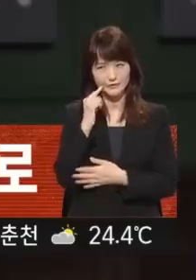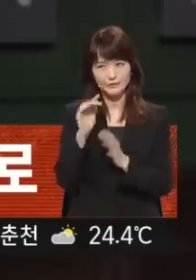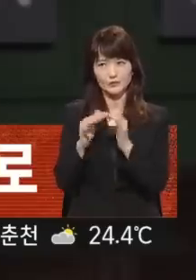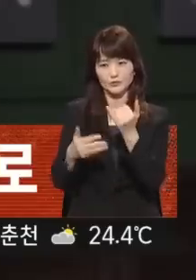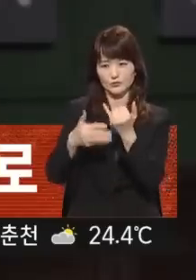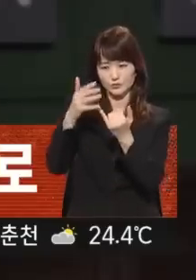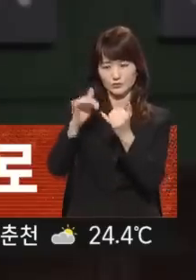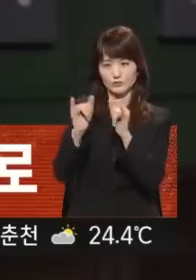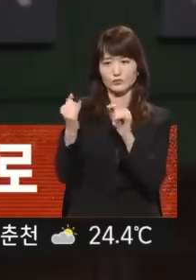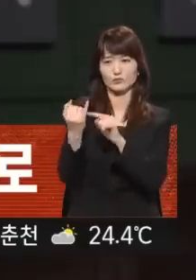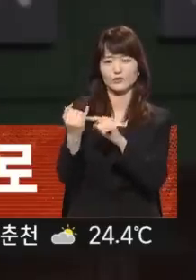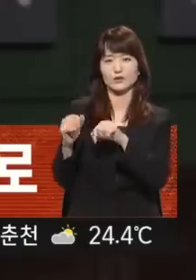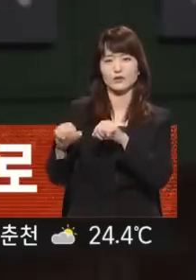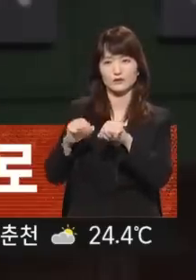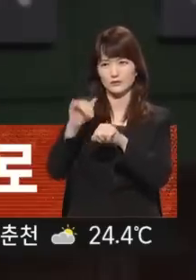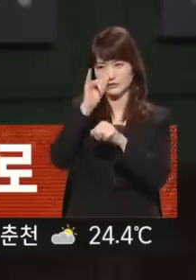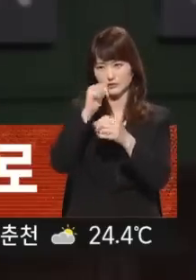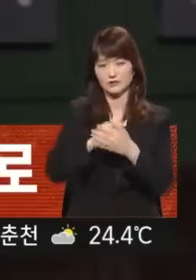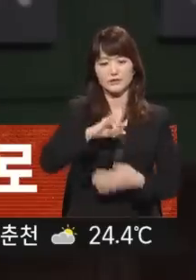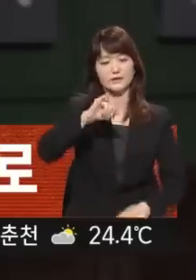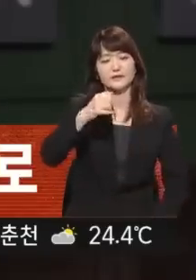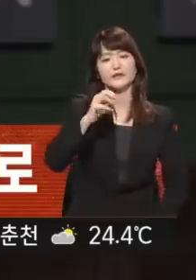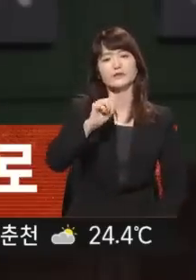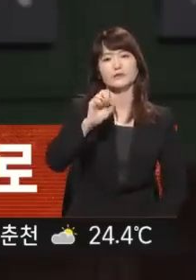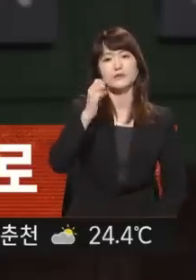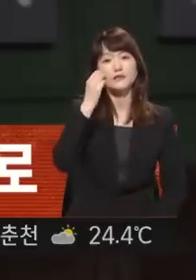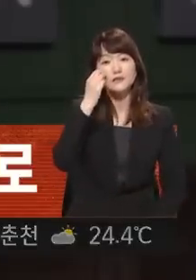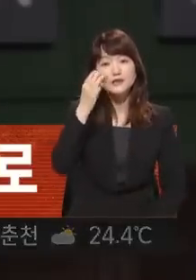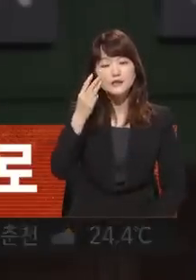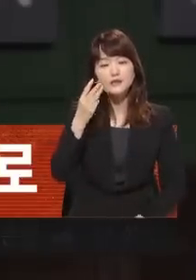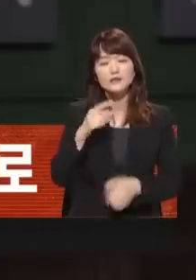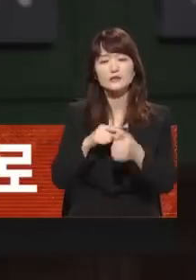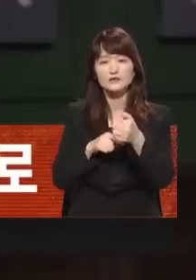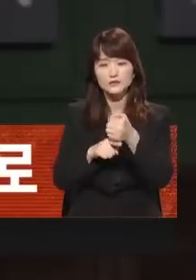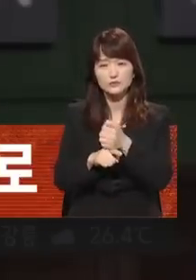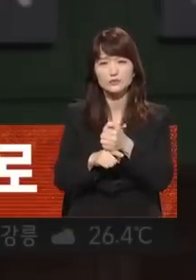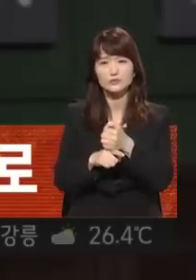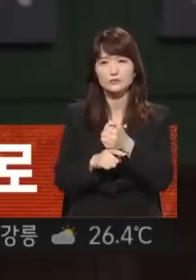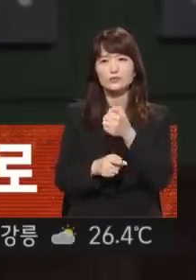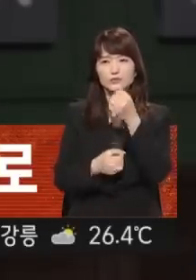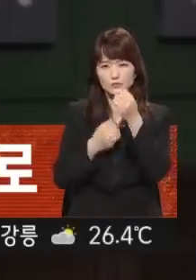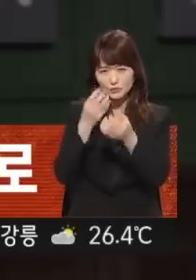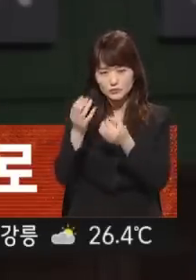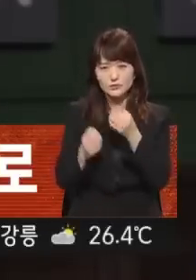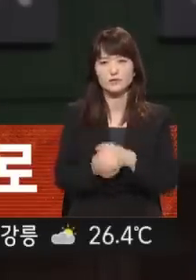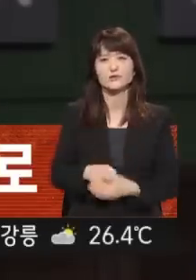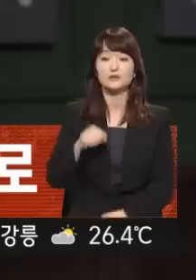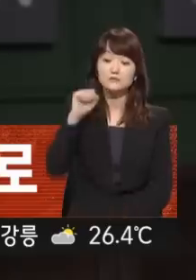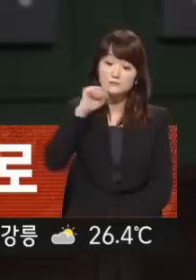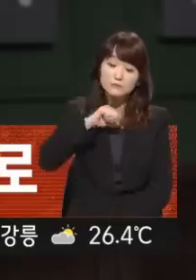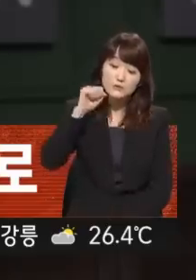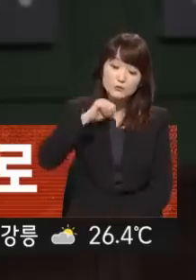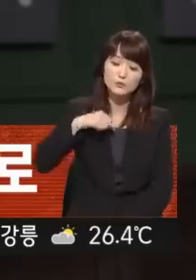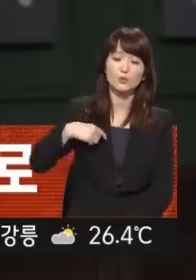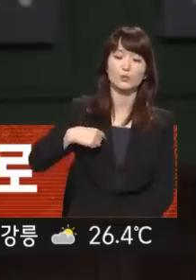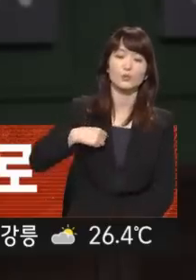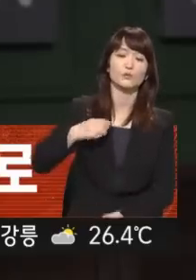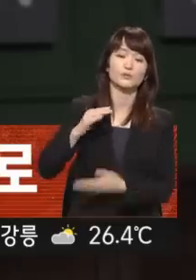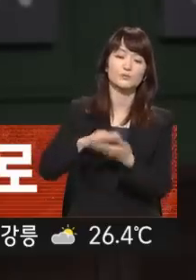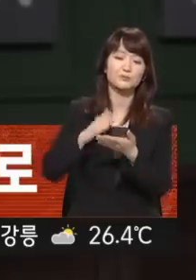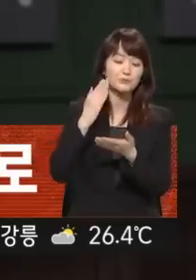씨인데요 jms의 10년 전에 3개월 동안 당한 그런 사연을 풀었습니다이 당시에이 취미 취미로 이제 패션에 좀 관심이